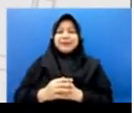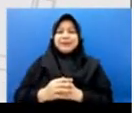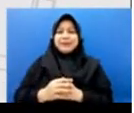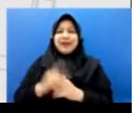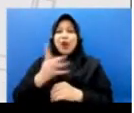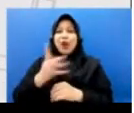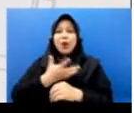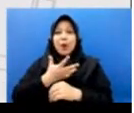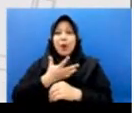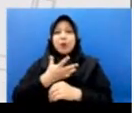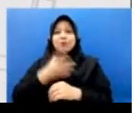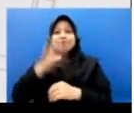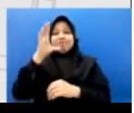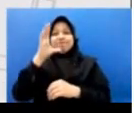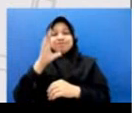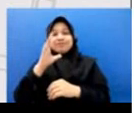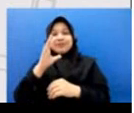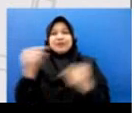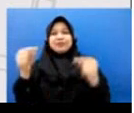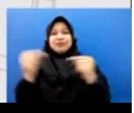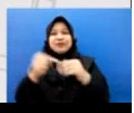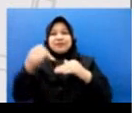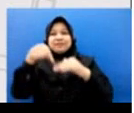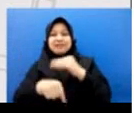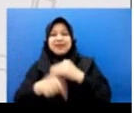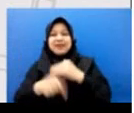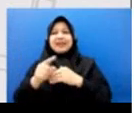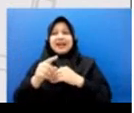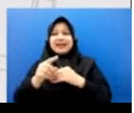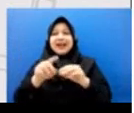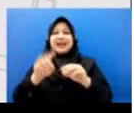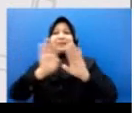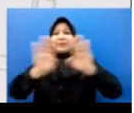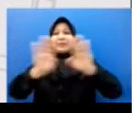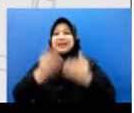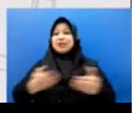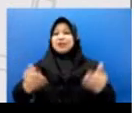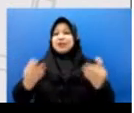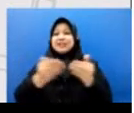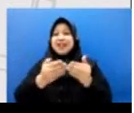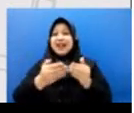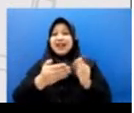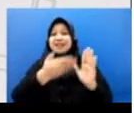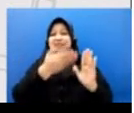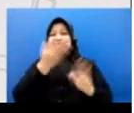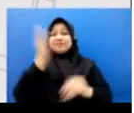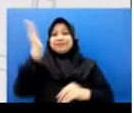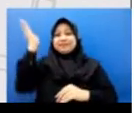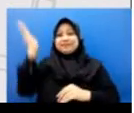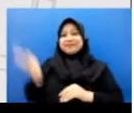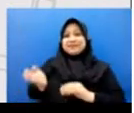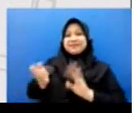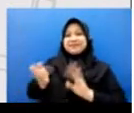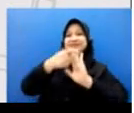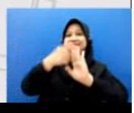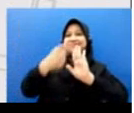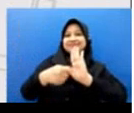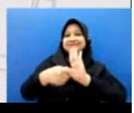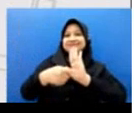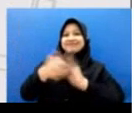kami di sini. Saya adalah tim Websis dan kami dengan senang hati akan berdiskusi lebih lanjut jika Bapak dan